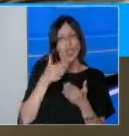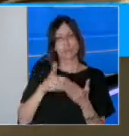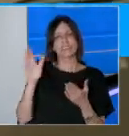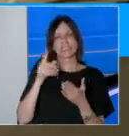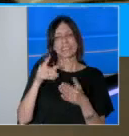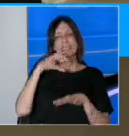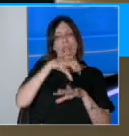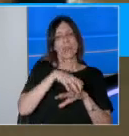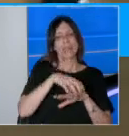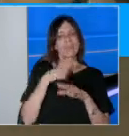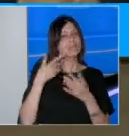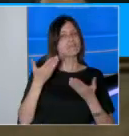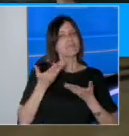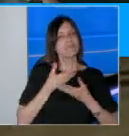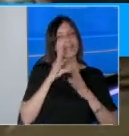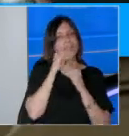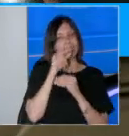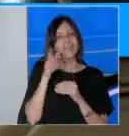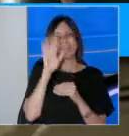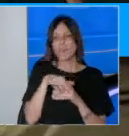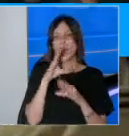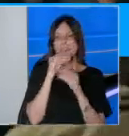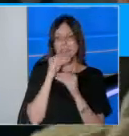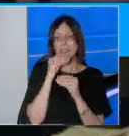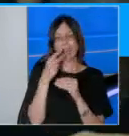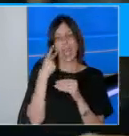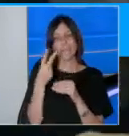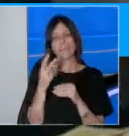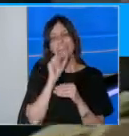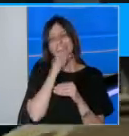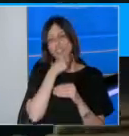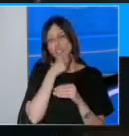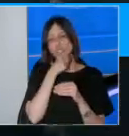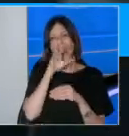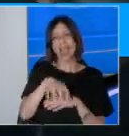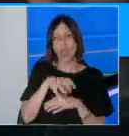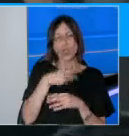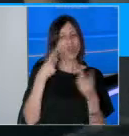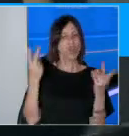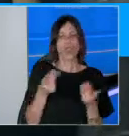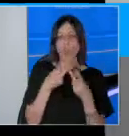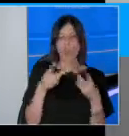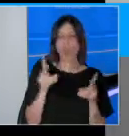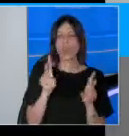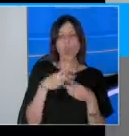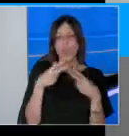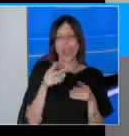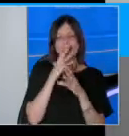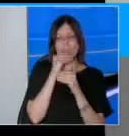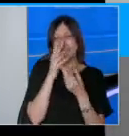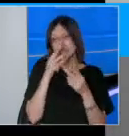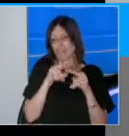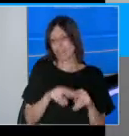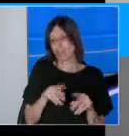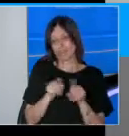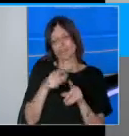השיח, שאפילו לדבר על ההיבט ההיסטורי והארכיאולוגי של הר הבית, לא נוכל לדבר. כן. ומה נשאר? נשאר כמו